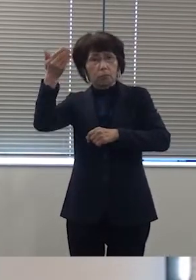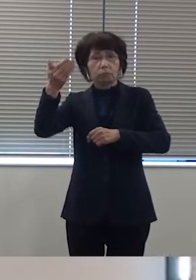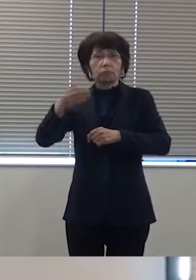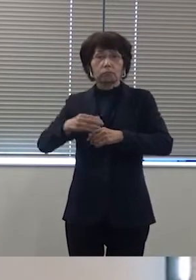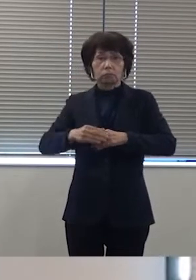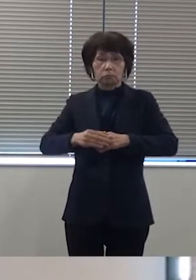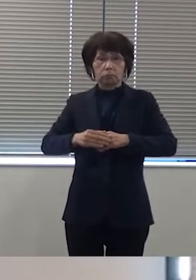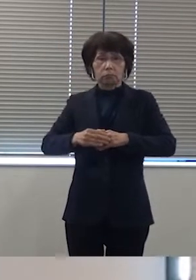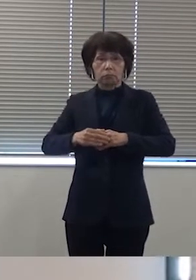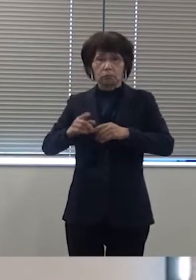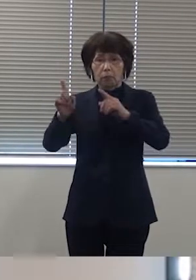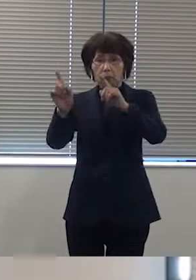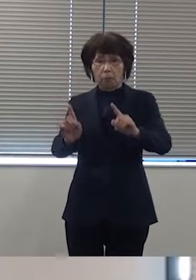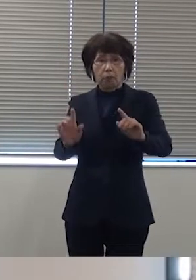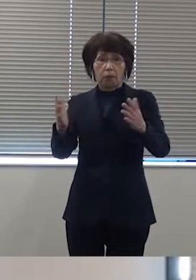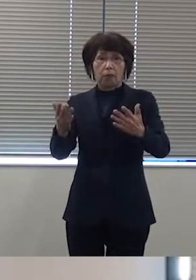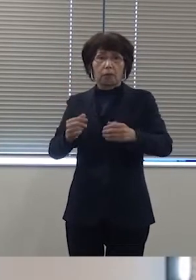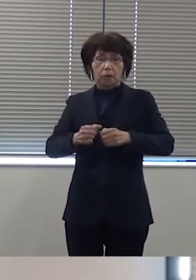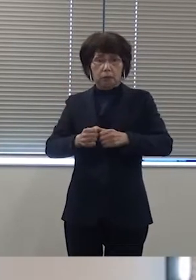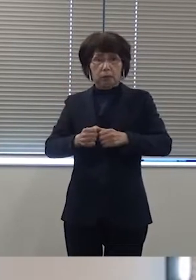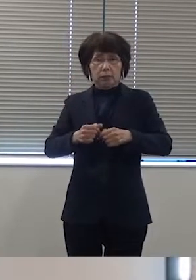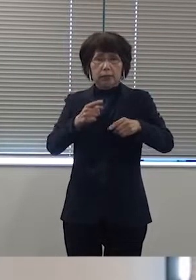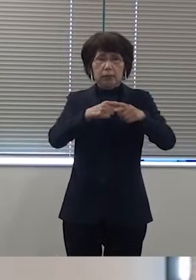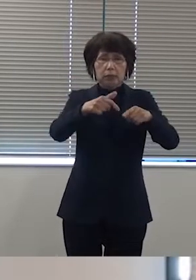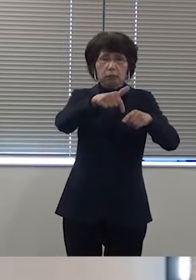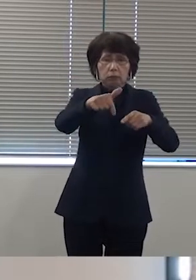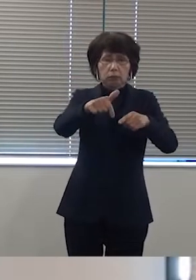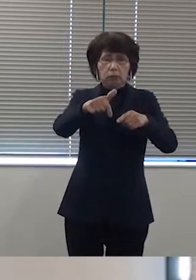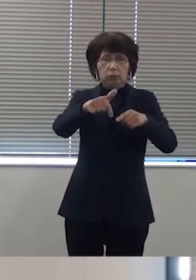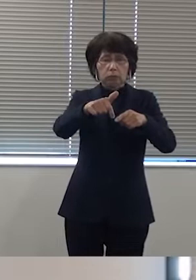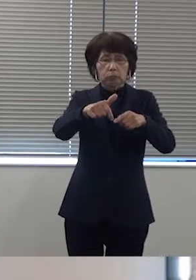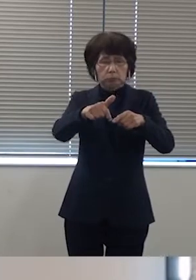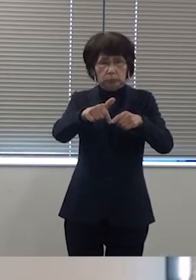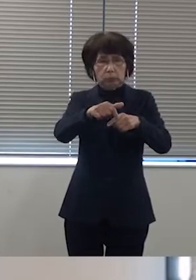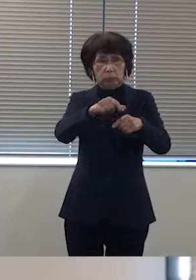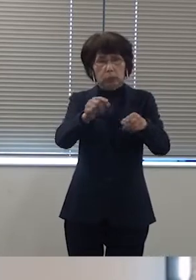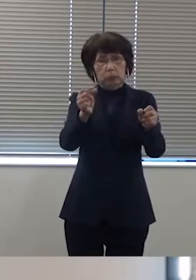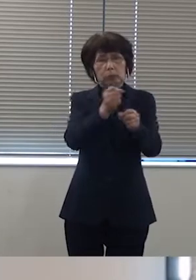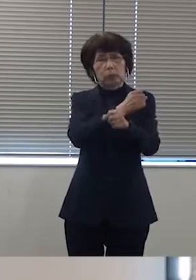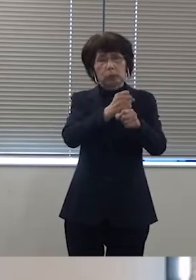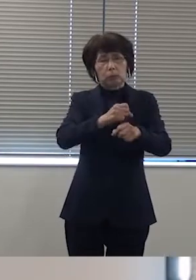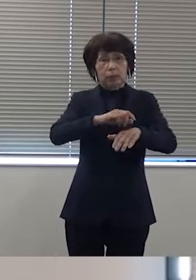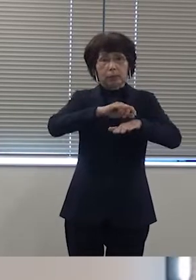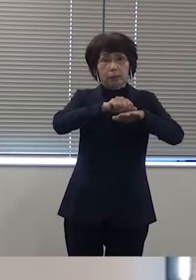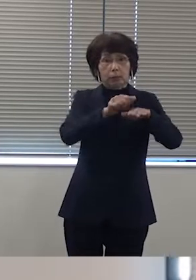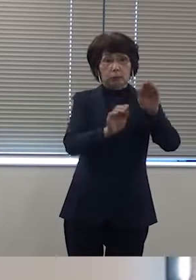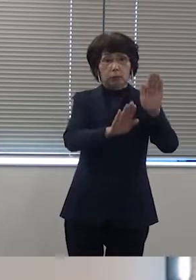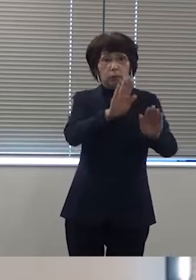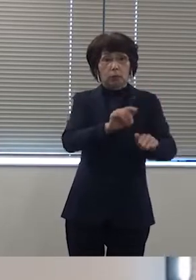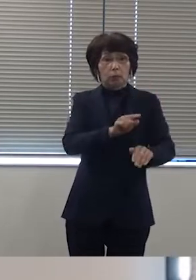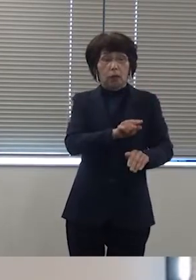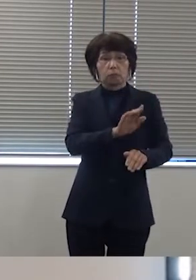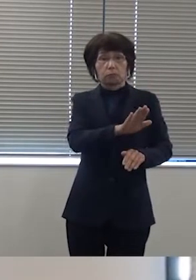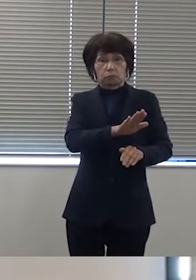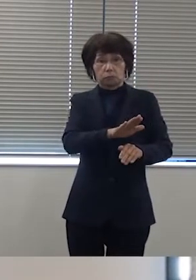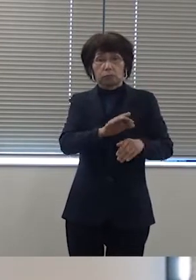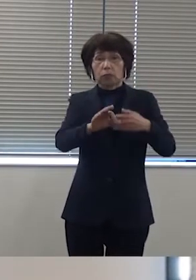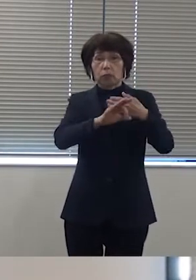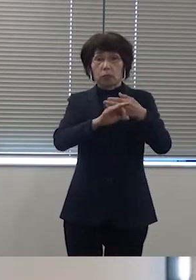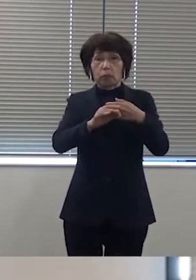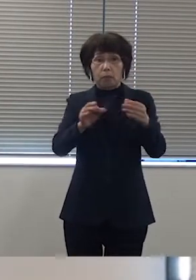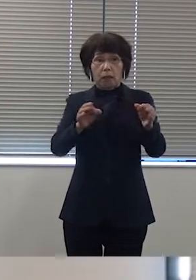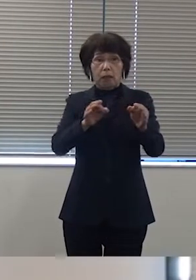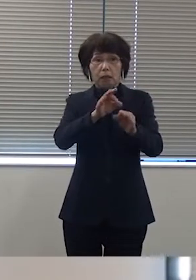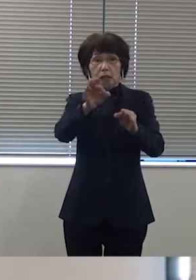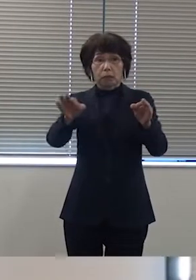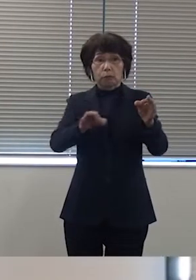ては、そんなに落ちなかったと、まあ、一部業種は非常に厳しいところがありますけれども、例えば